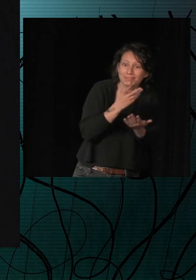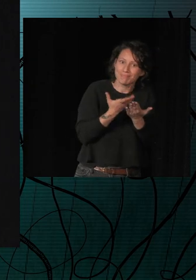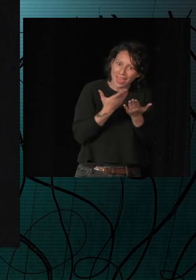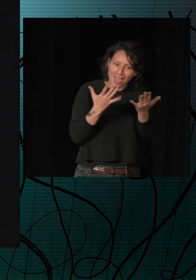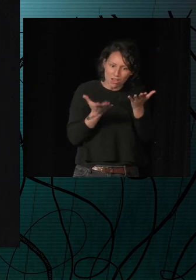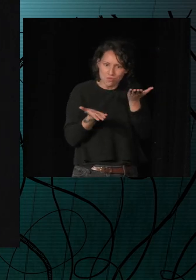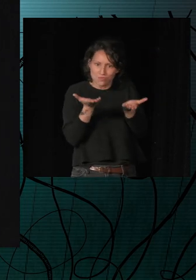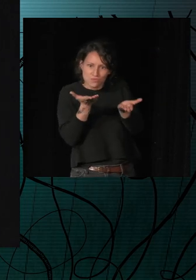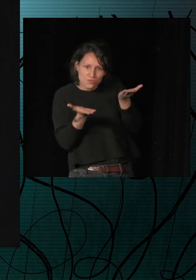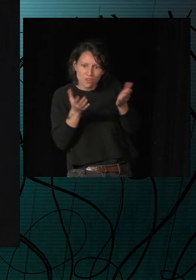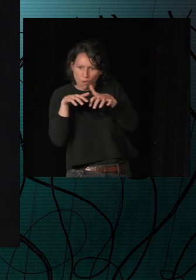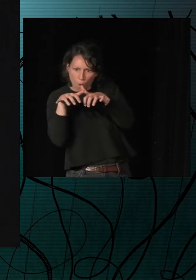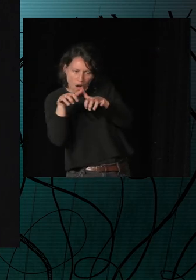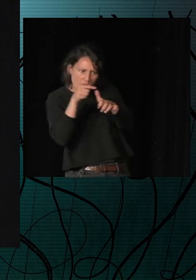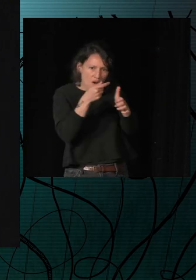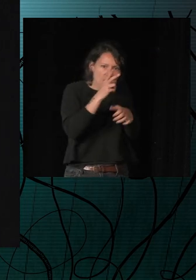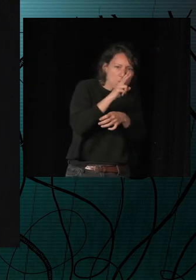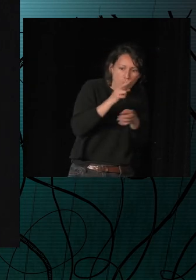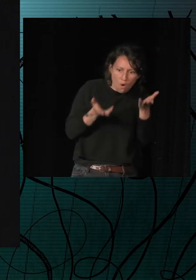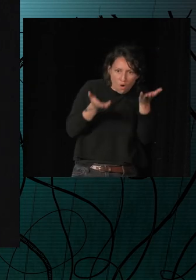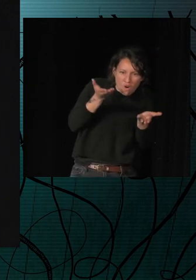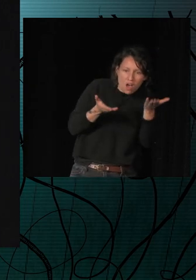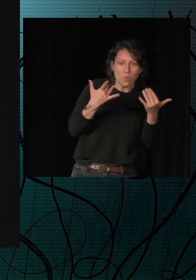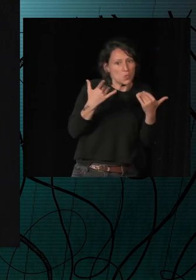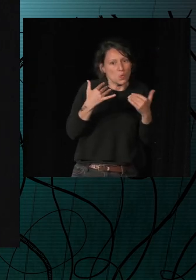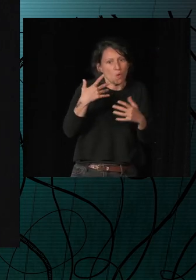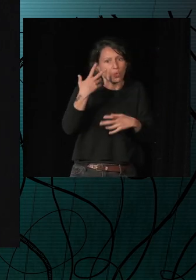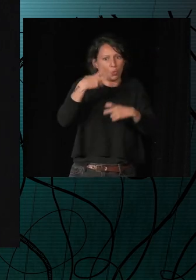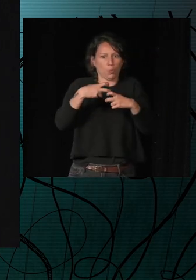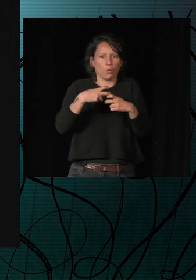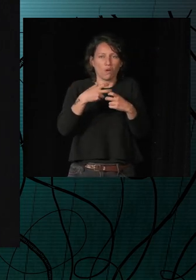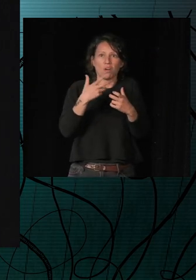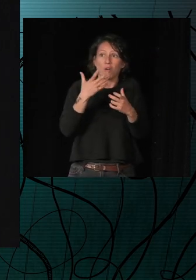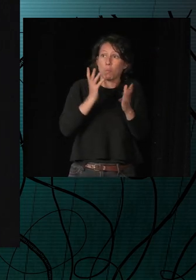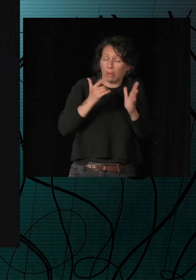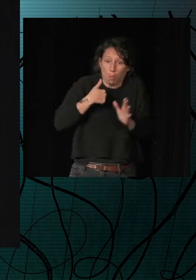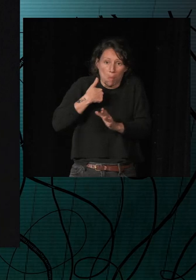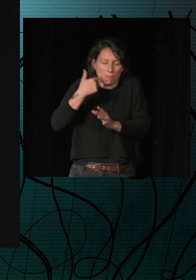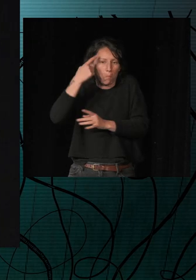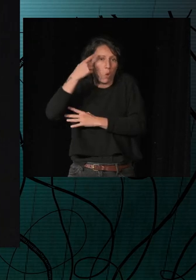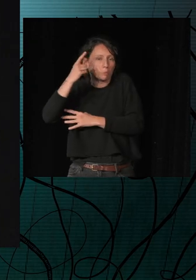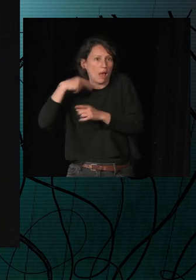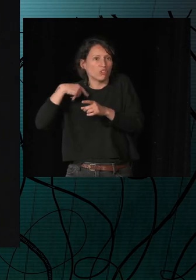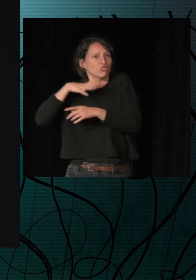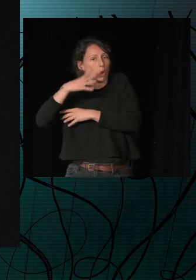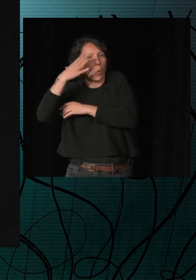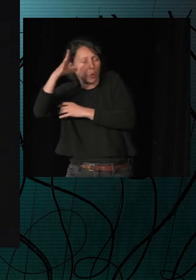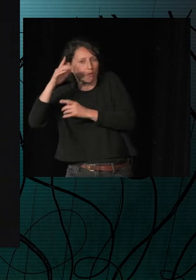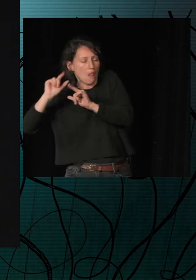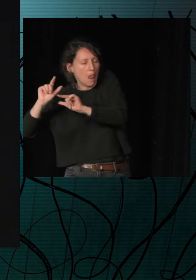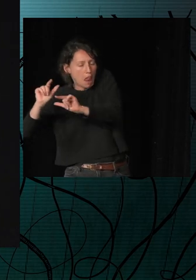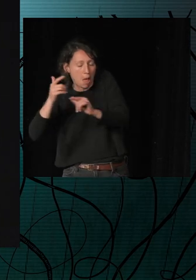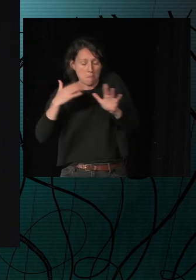peut-être que ça pourrait être une voie intéressante à explorer après peut-être que simplement les exemples ne vient pas en tête comme ça mais sinon Parah par l'approche que tu as toi qui du cou sort même du